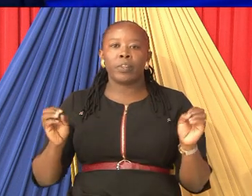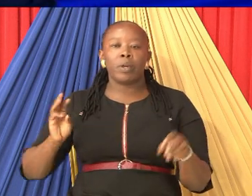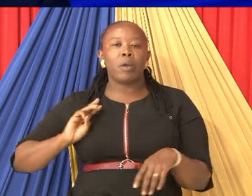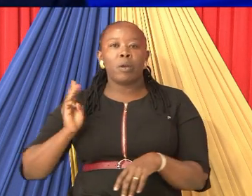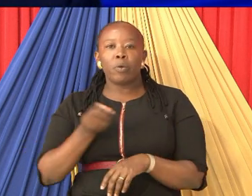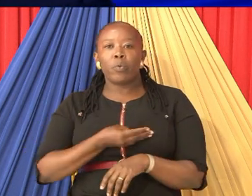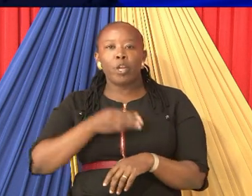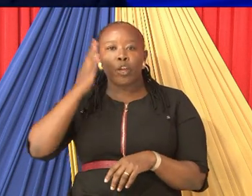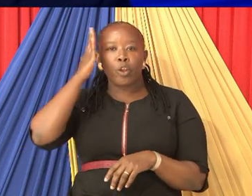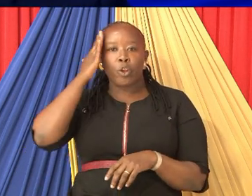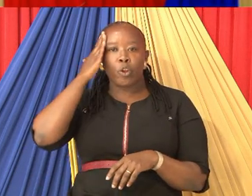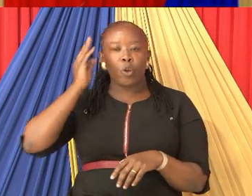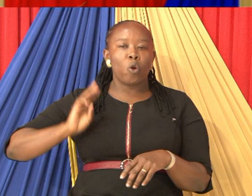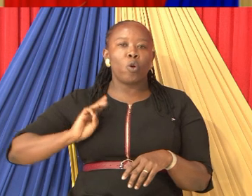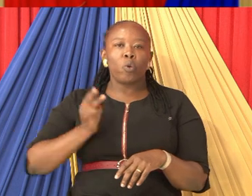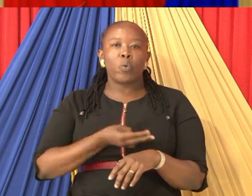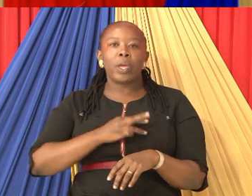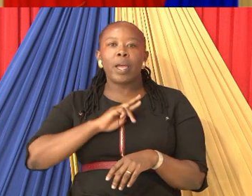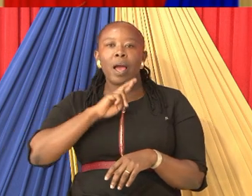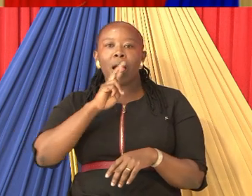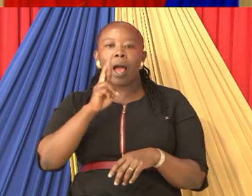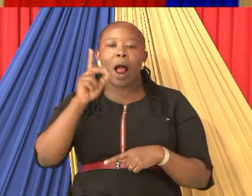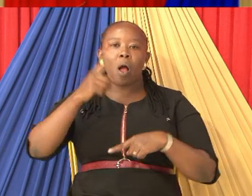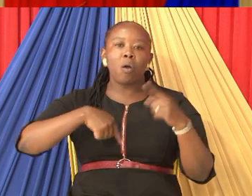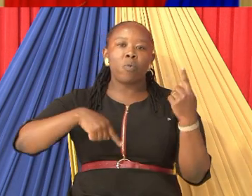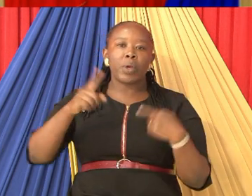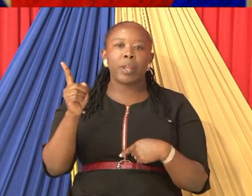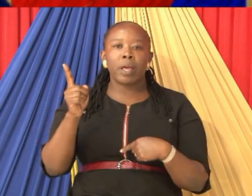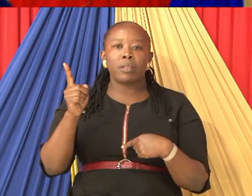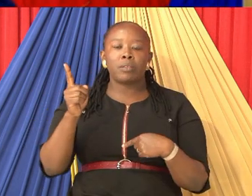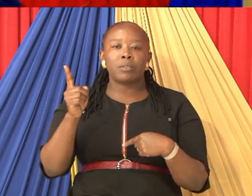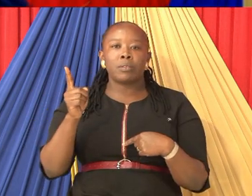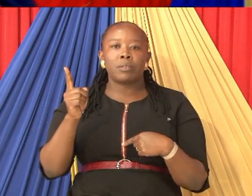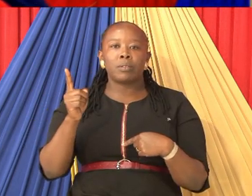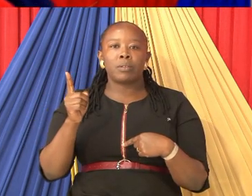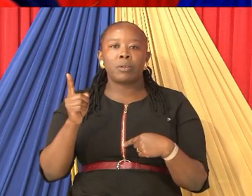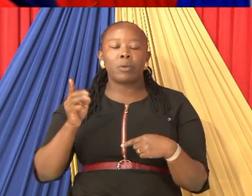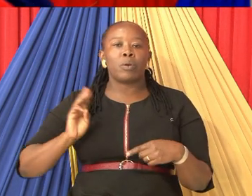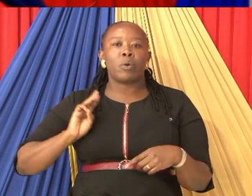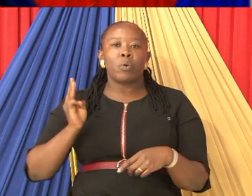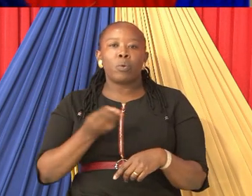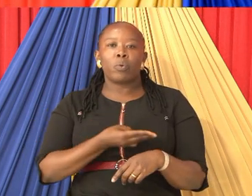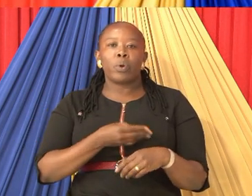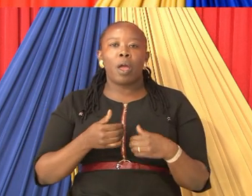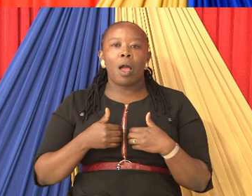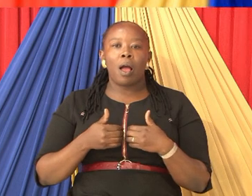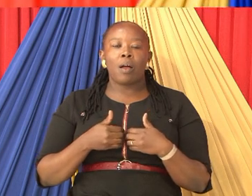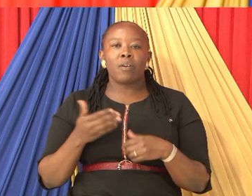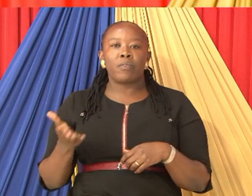ya msalaba. Mungu Baba, kunaye huyu mama ambaye ako na